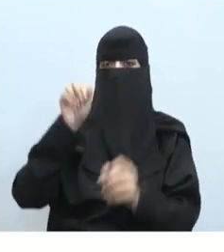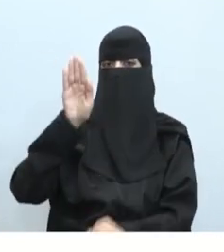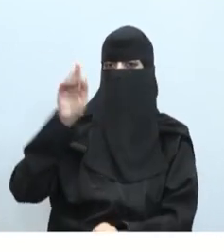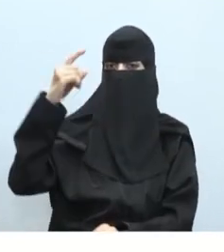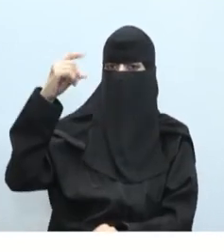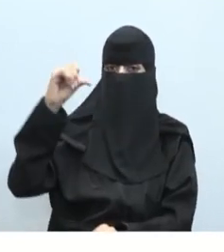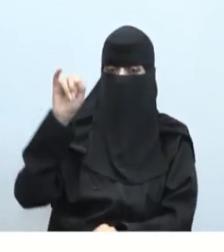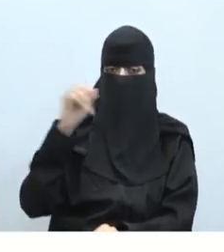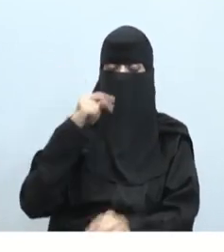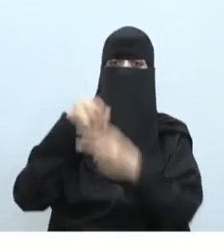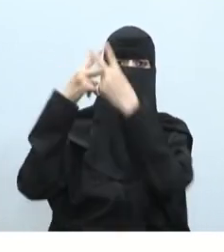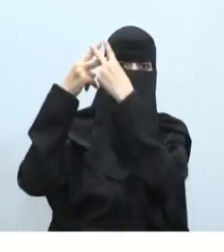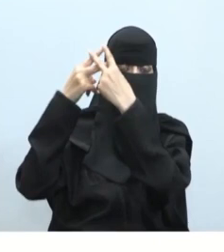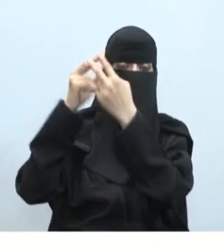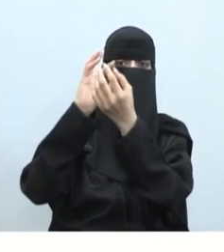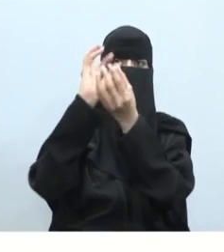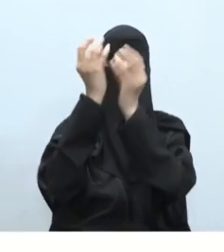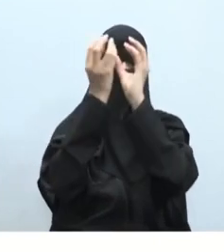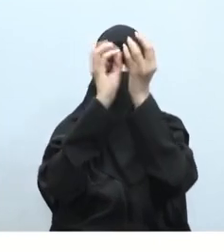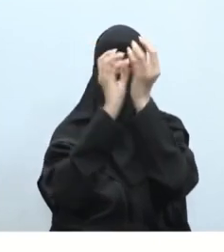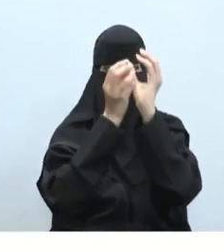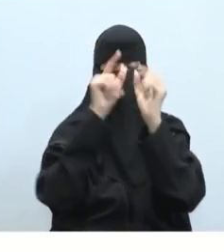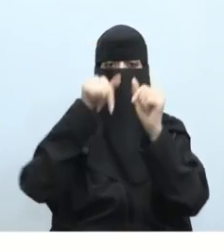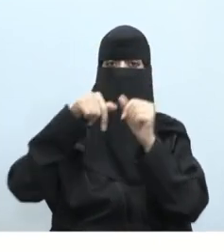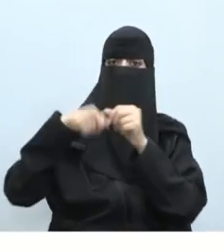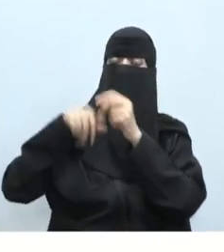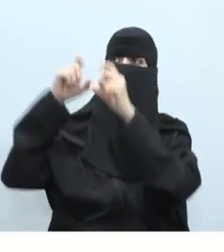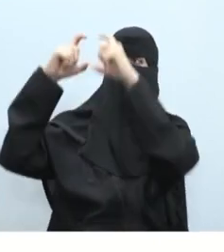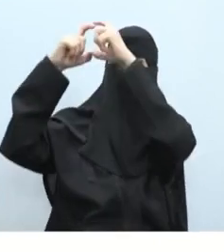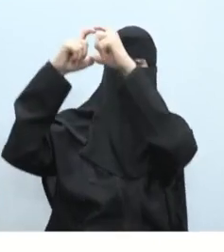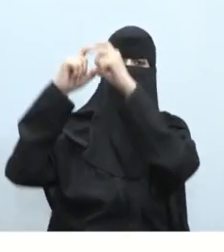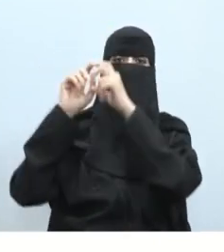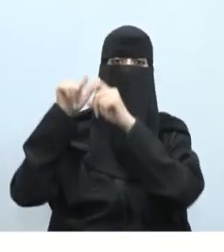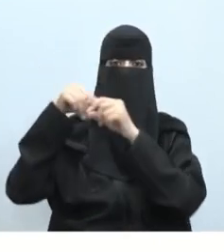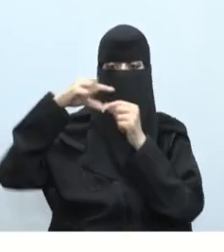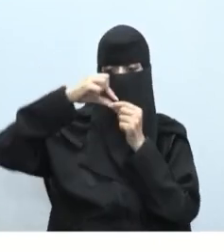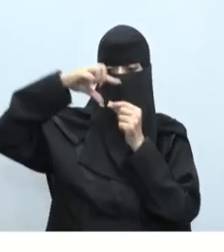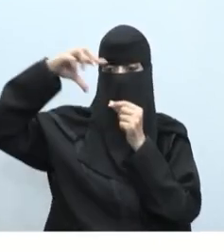ونجوم وكواكب واقمار ومذنبات